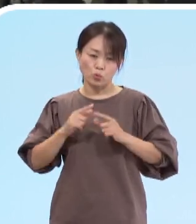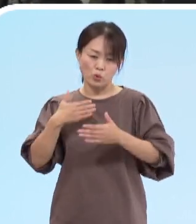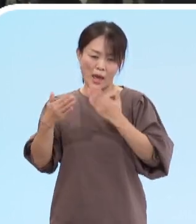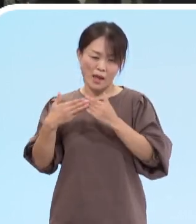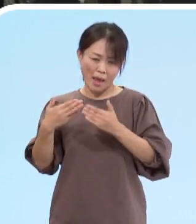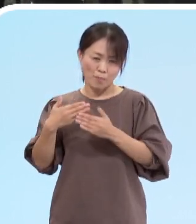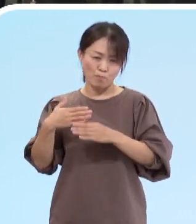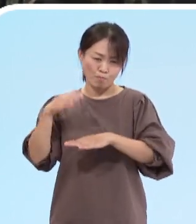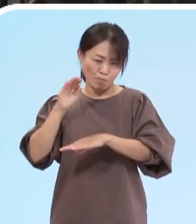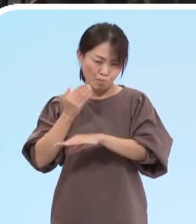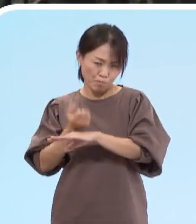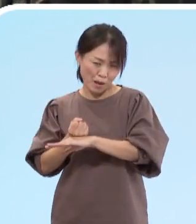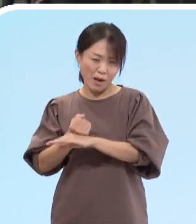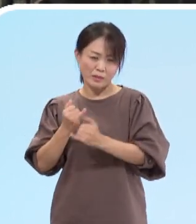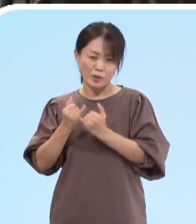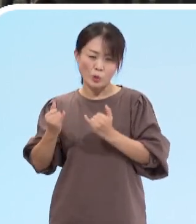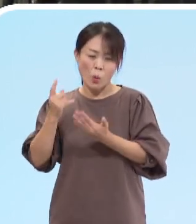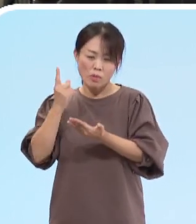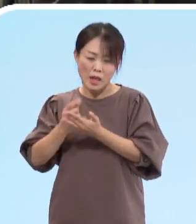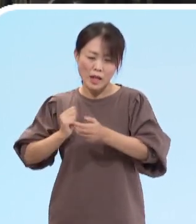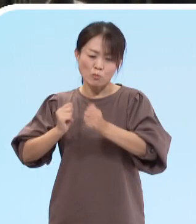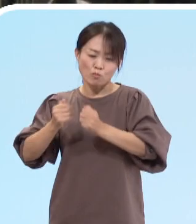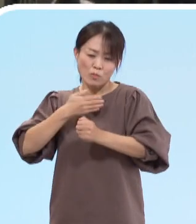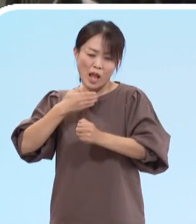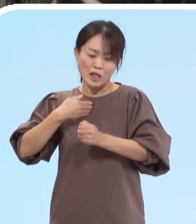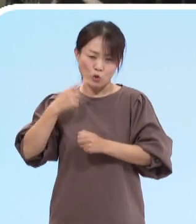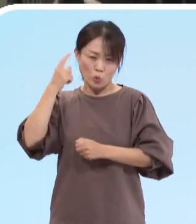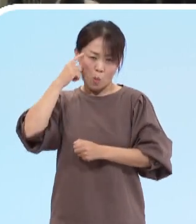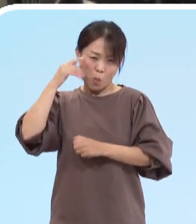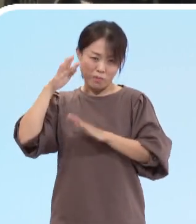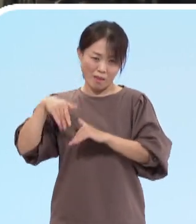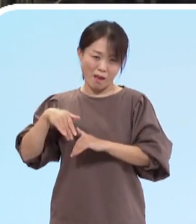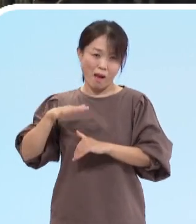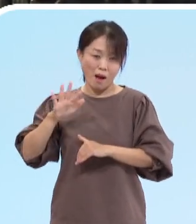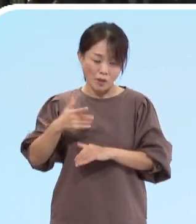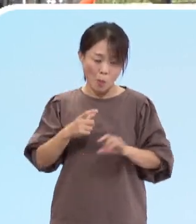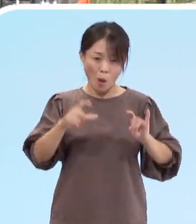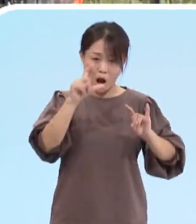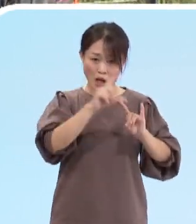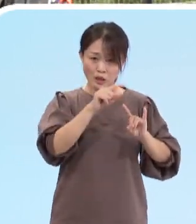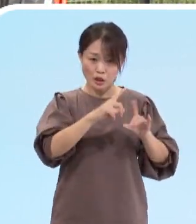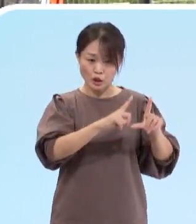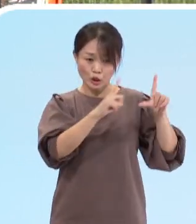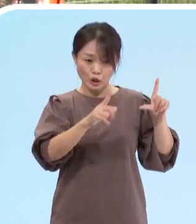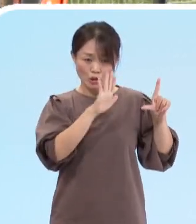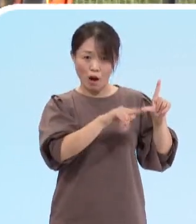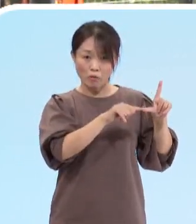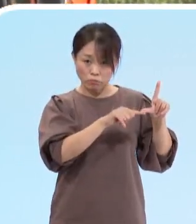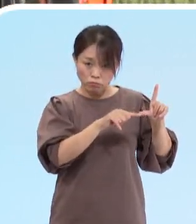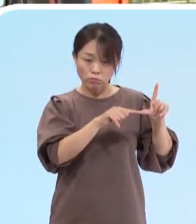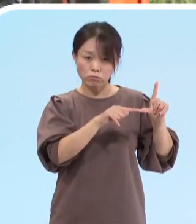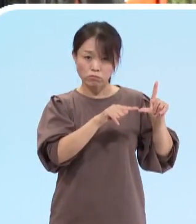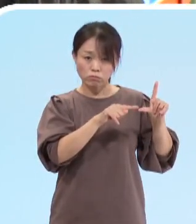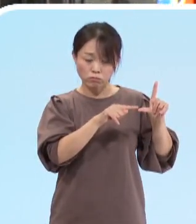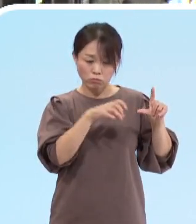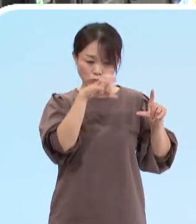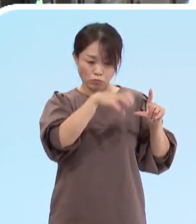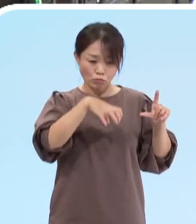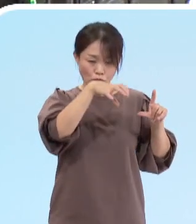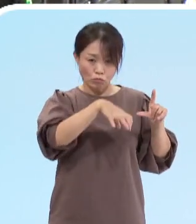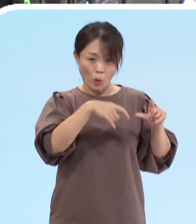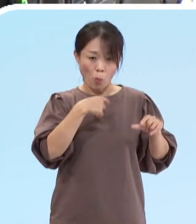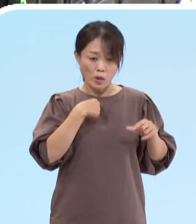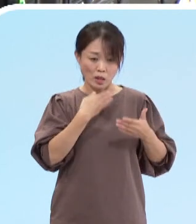した技術の持っている方だけが操縦できるっていうふうに聞いていたんですけれども、3次元設計データを使った重機です